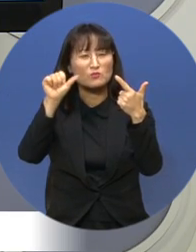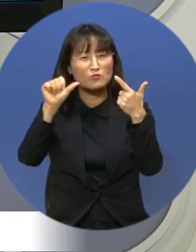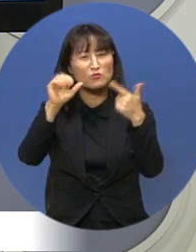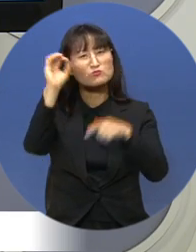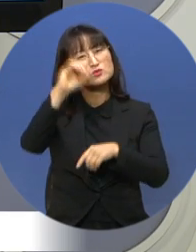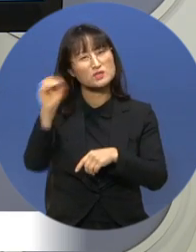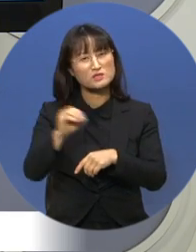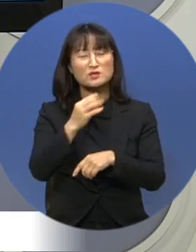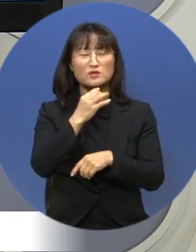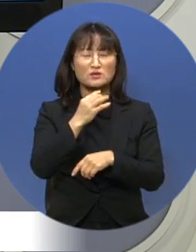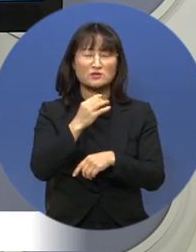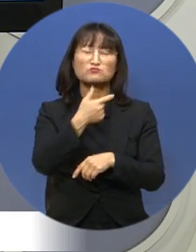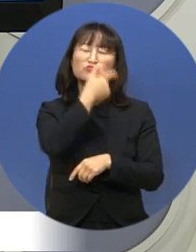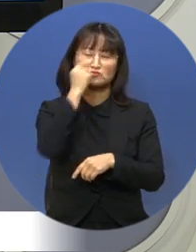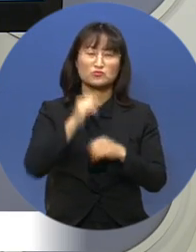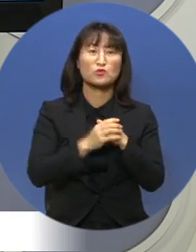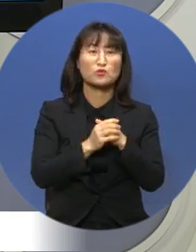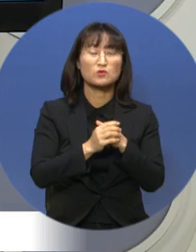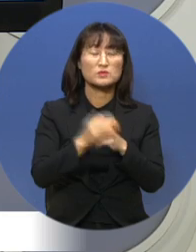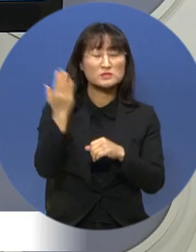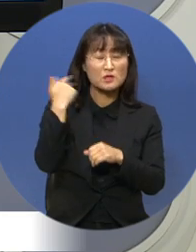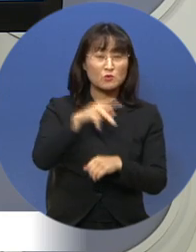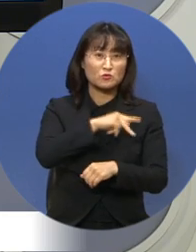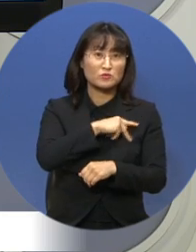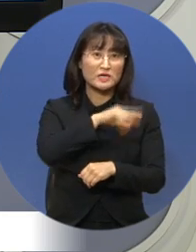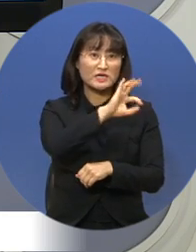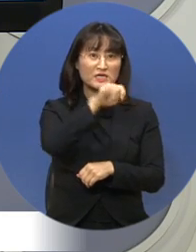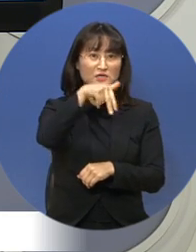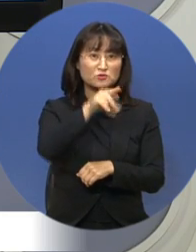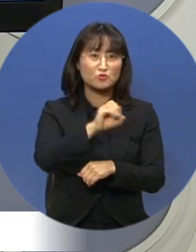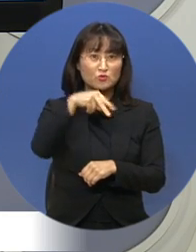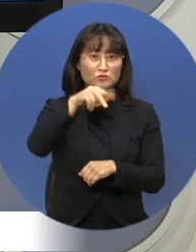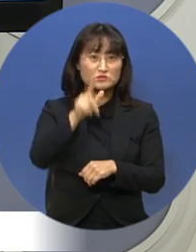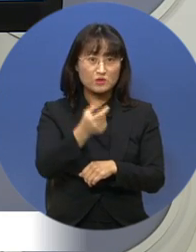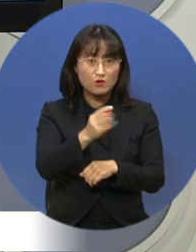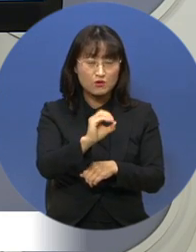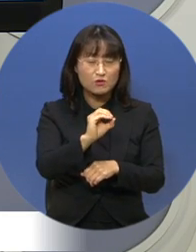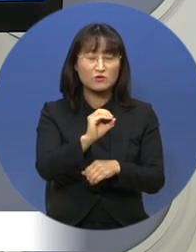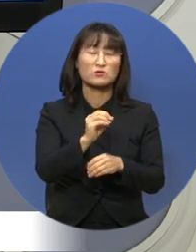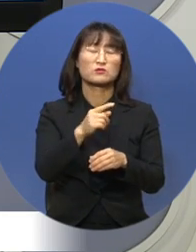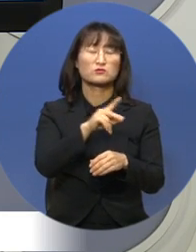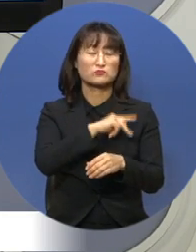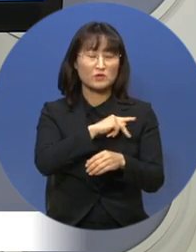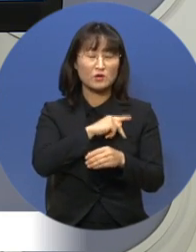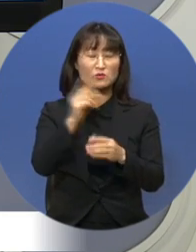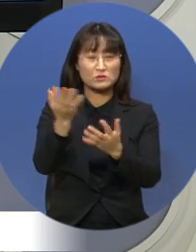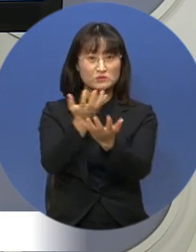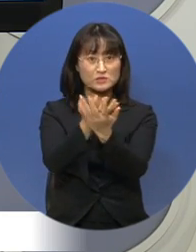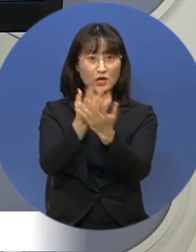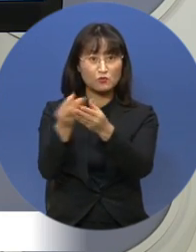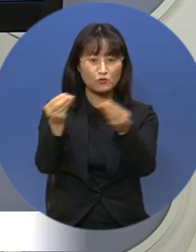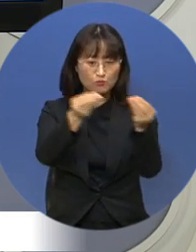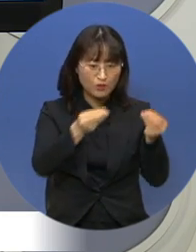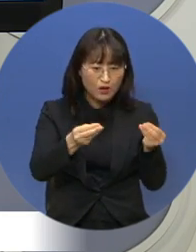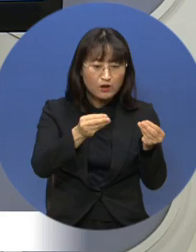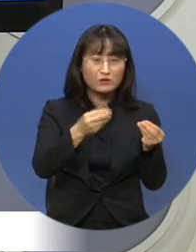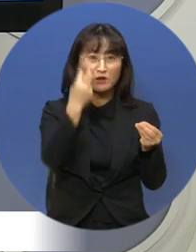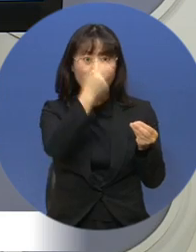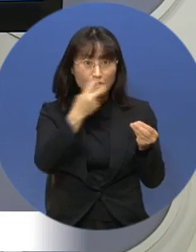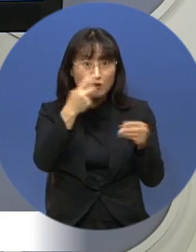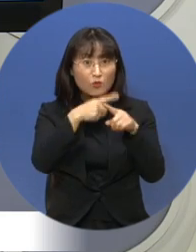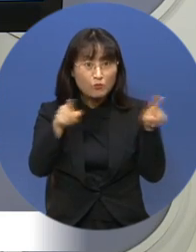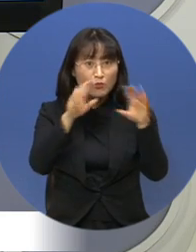국민의 힘이 종성을 워 내 보건복지부로부터 제출받은 자료를 분석한 결과 사용승인을 받은 국가